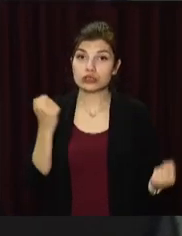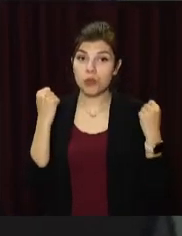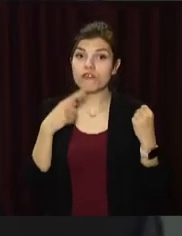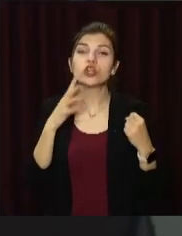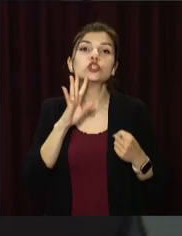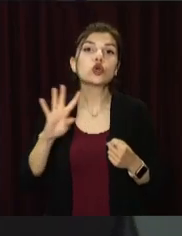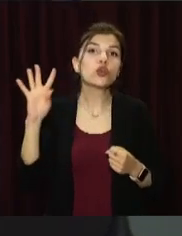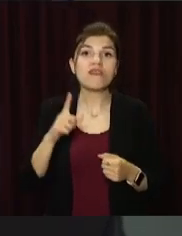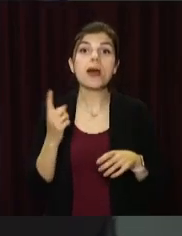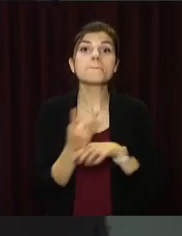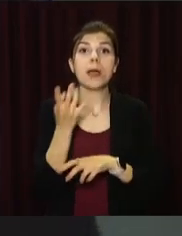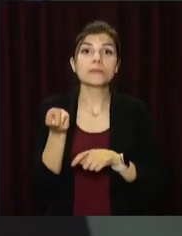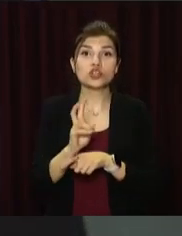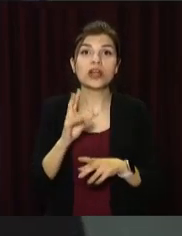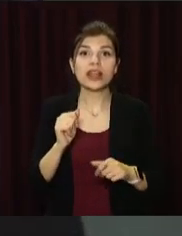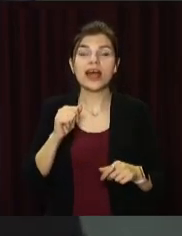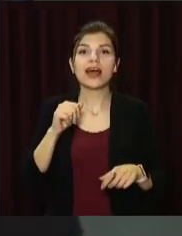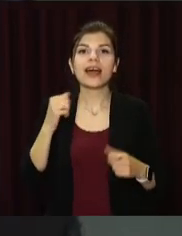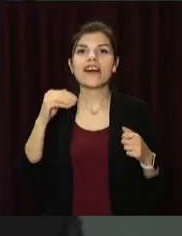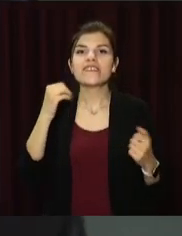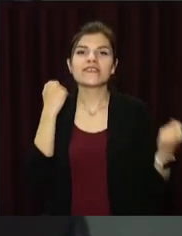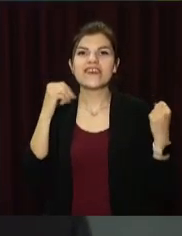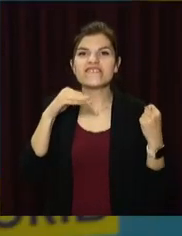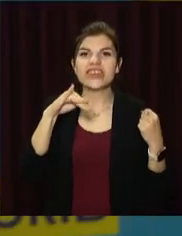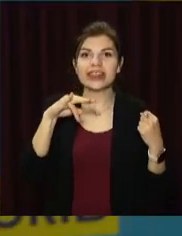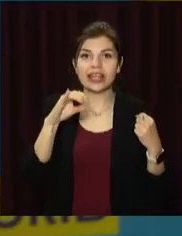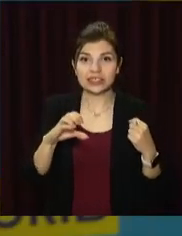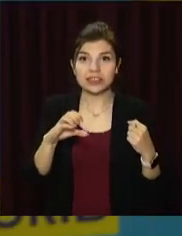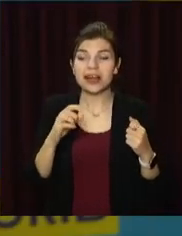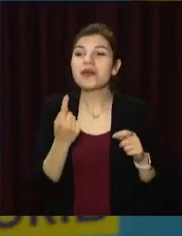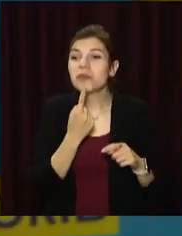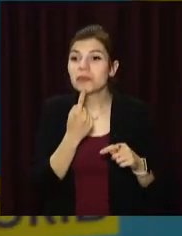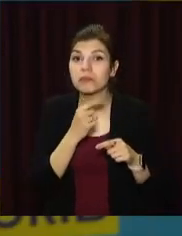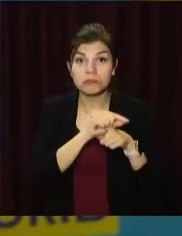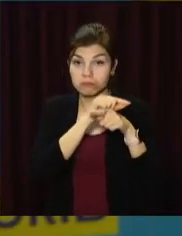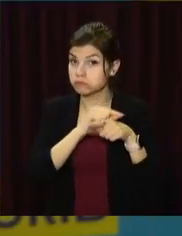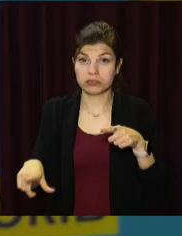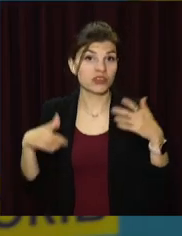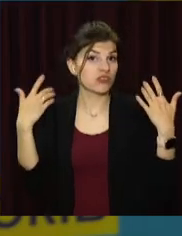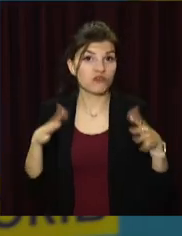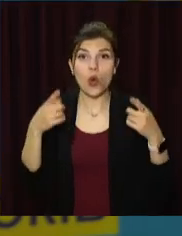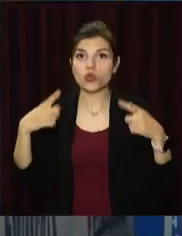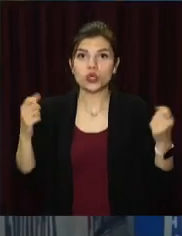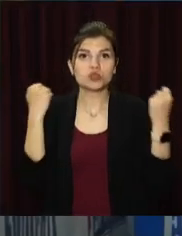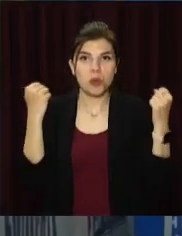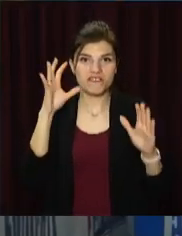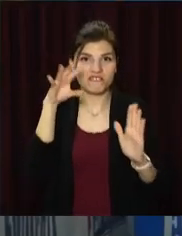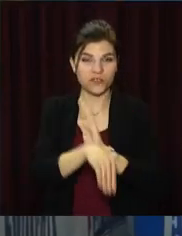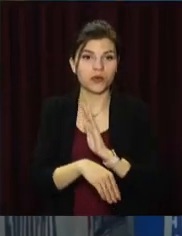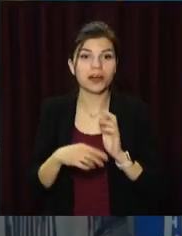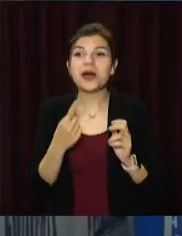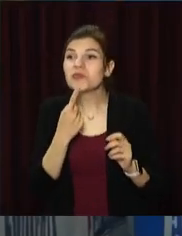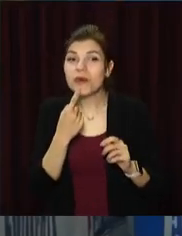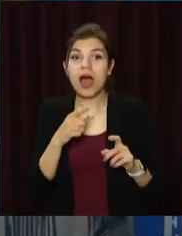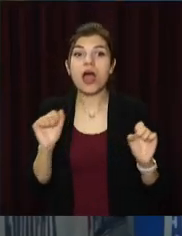4 роки тому вона вперше прийшла на фітнес, але там раптово і назавжди в її життя увірвався інший спорт. Затягнула